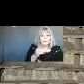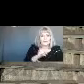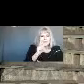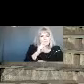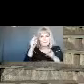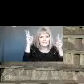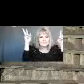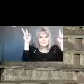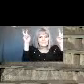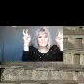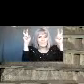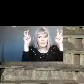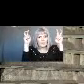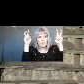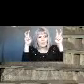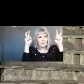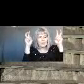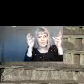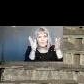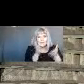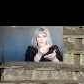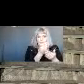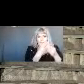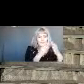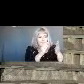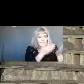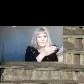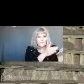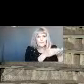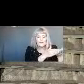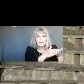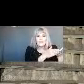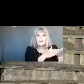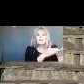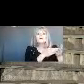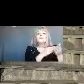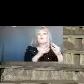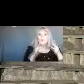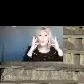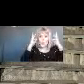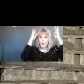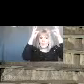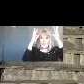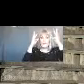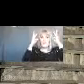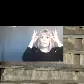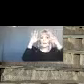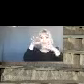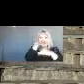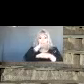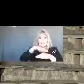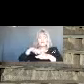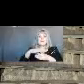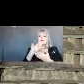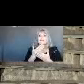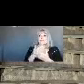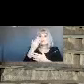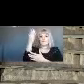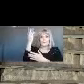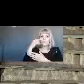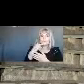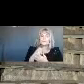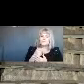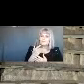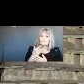Wat 'n tema mis jy? Die koninkryk van God, as jy nou verlede week by ons ingeskakel het al. En tog